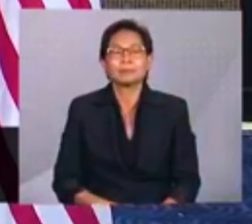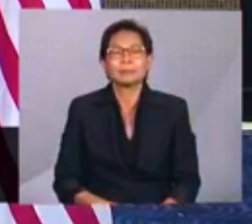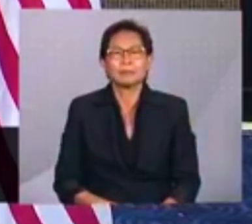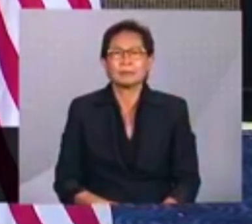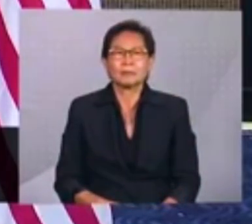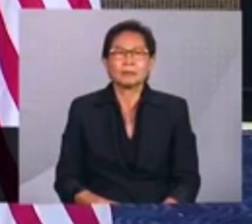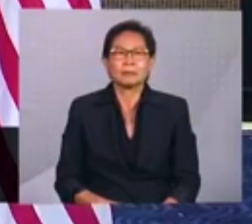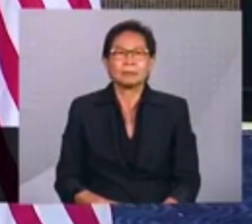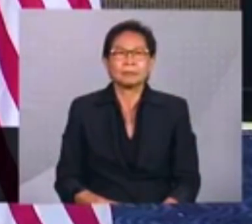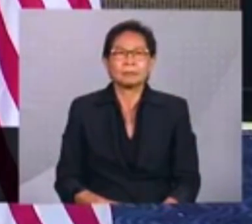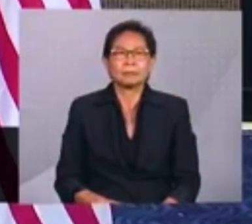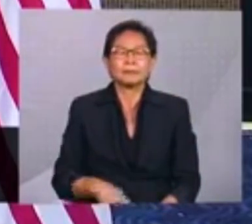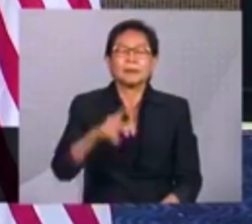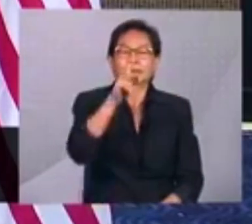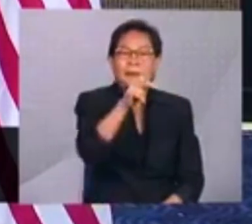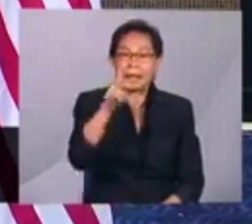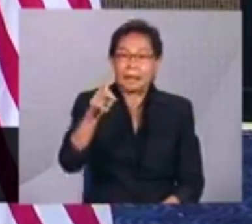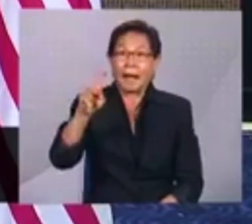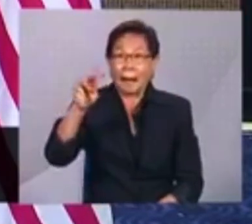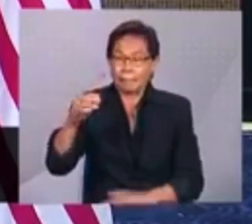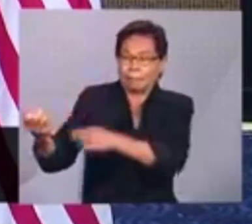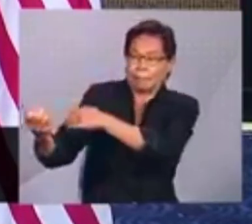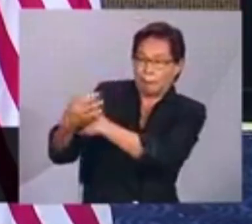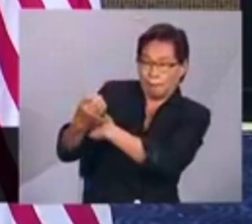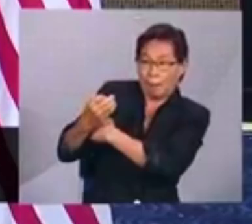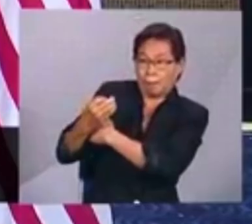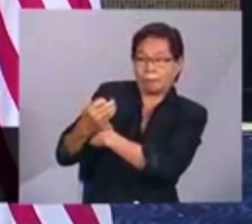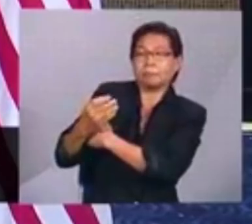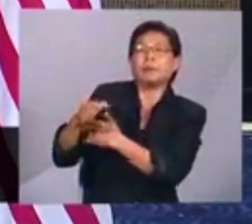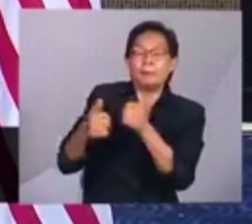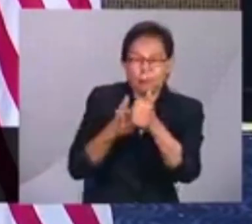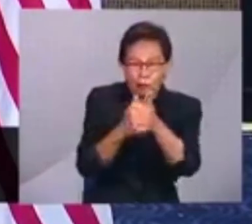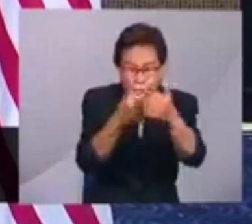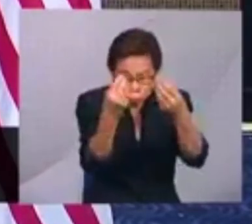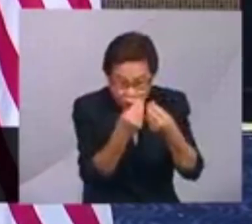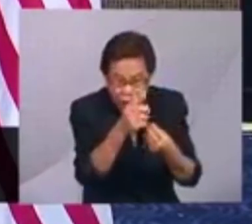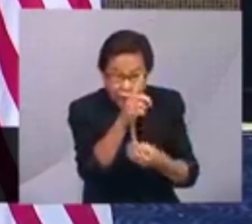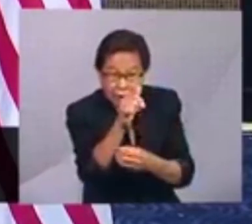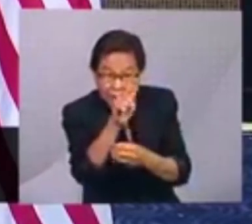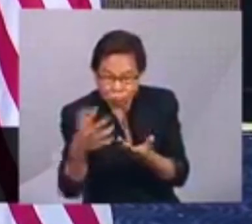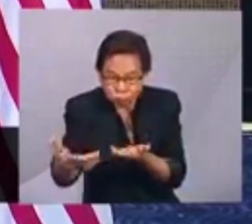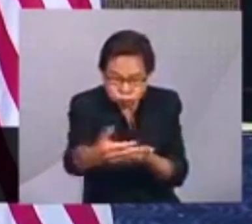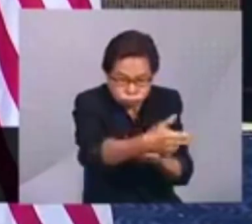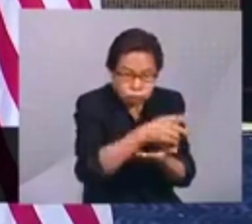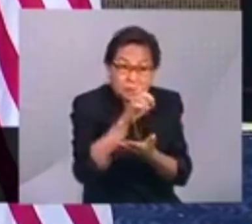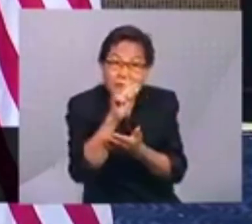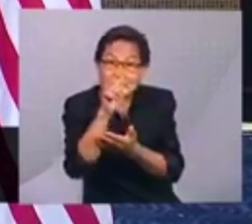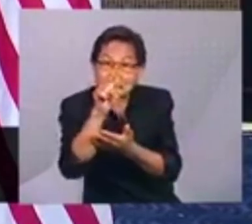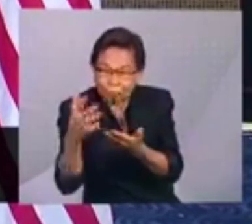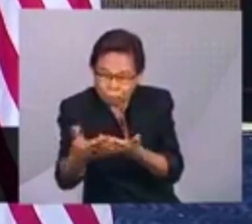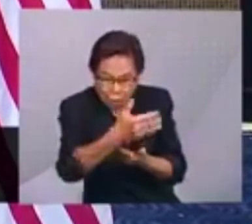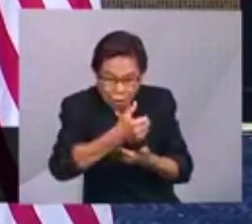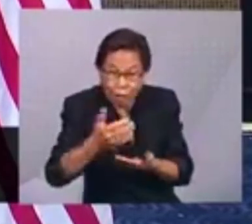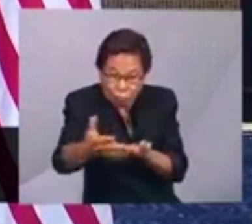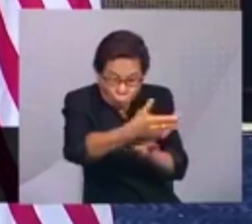di atas melihat nasihat Kementerian Kesehatan berdasarkan data-data yang dikumpulkan dan